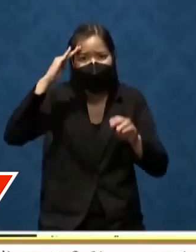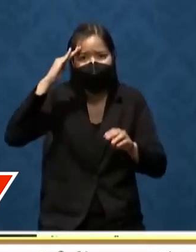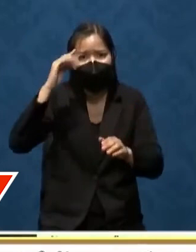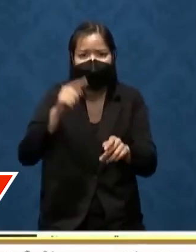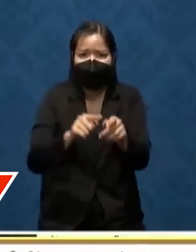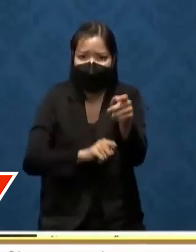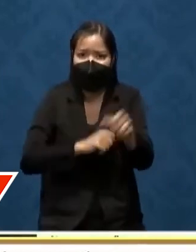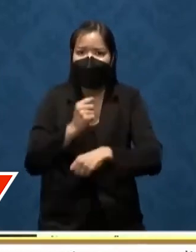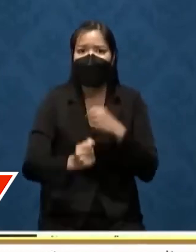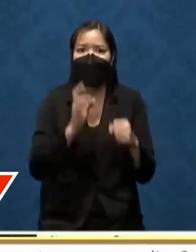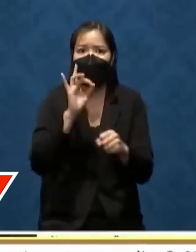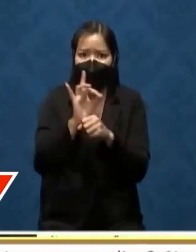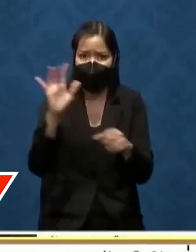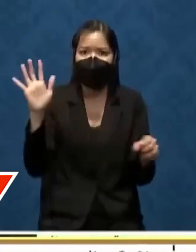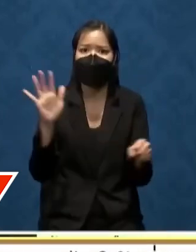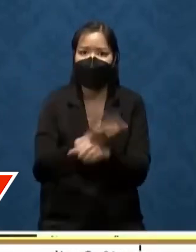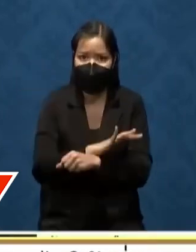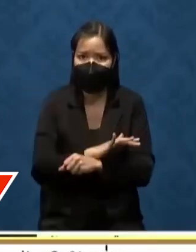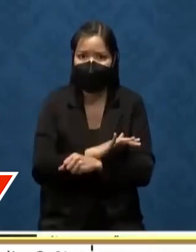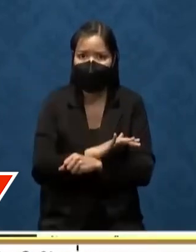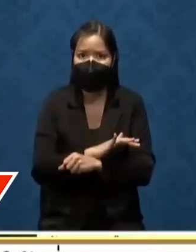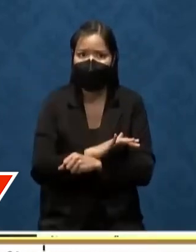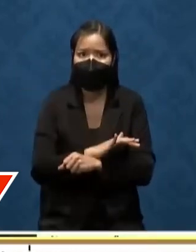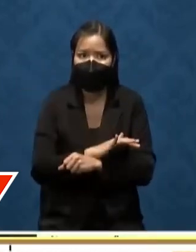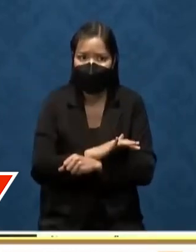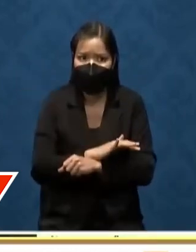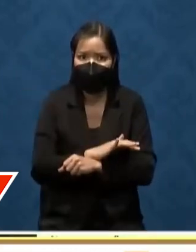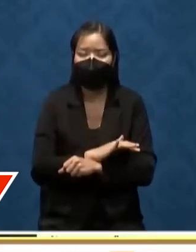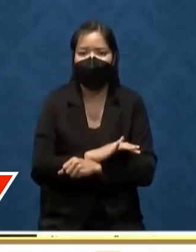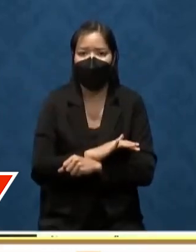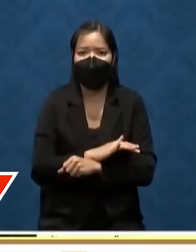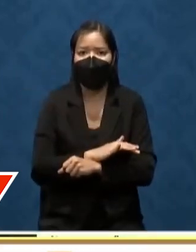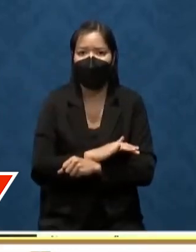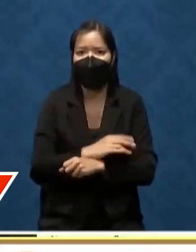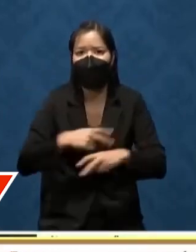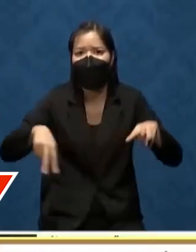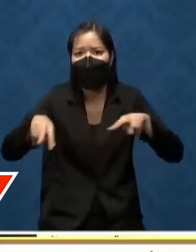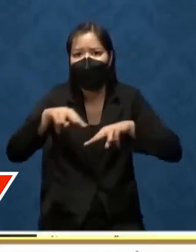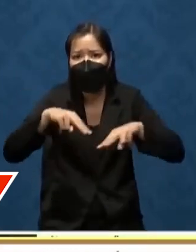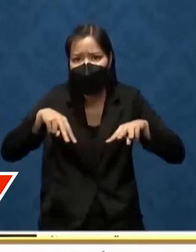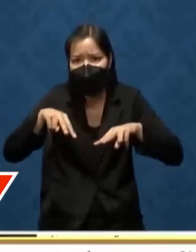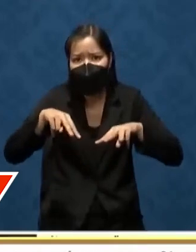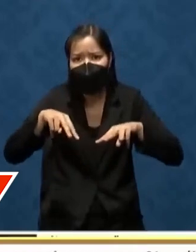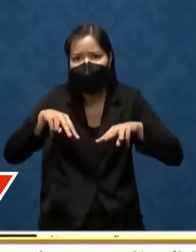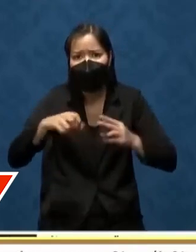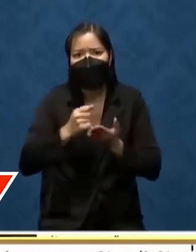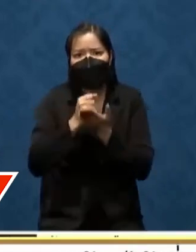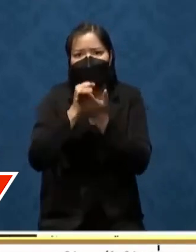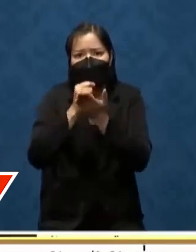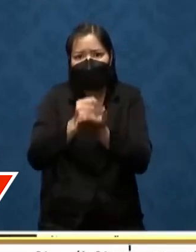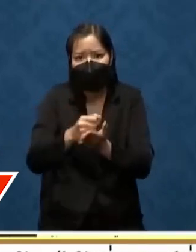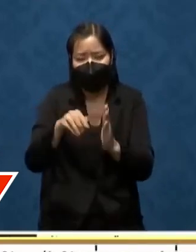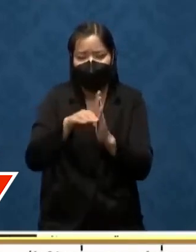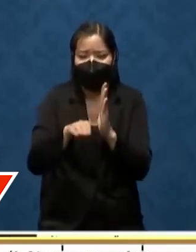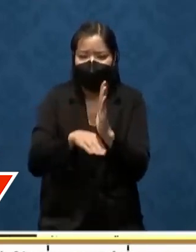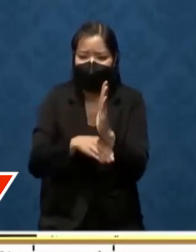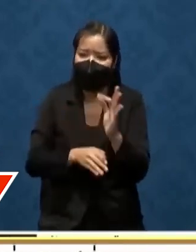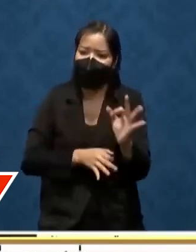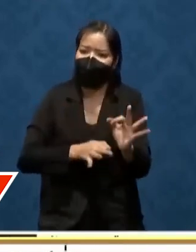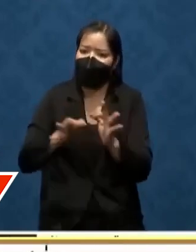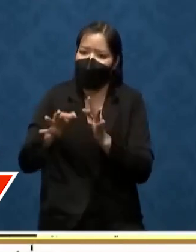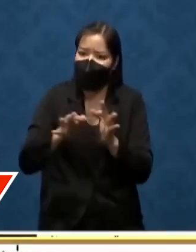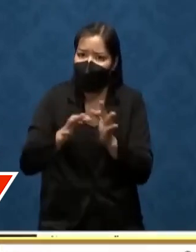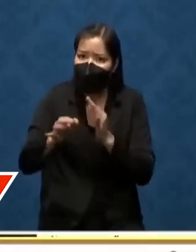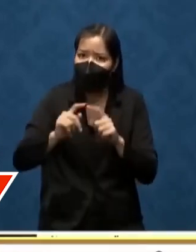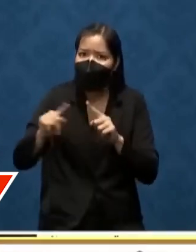ท่านบริหารราจการให้หน่วยงานที่ท่านเกิดและโตให้ดีขึ้นยงไมได้เลยเฮ่านจะไปบ